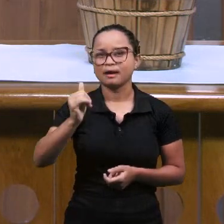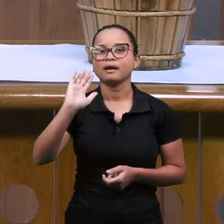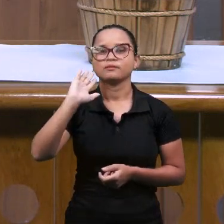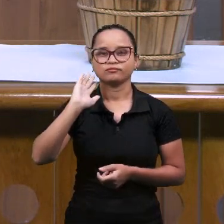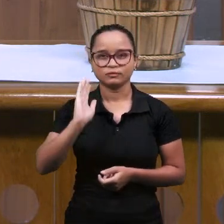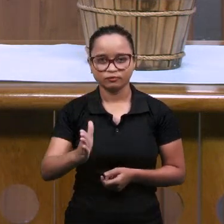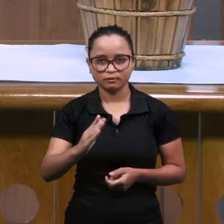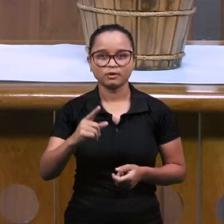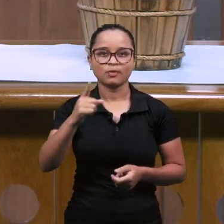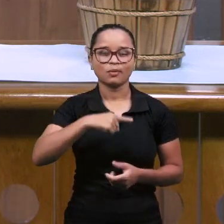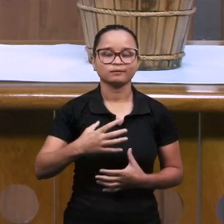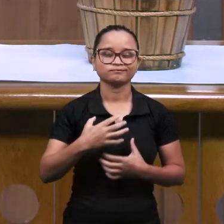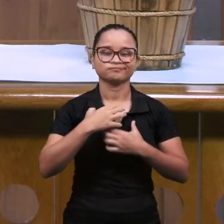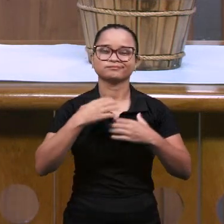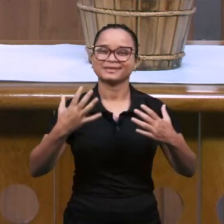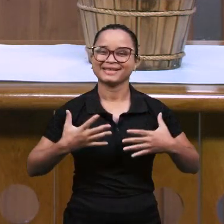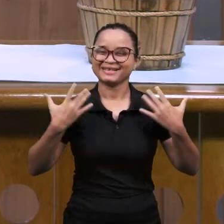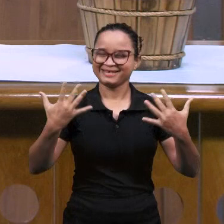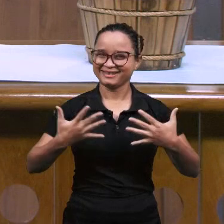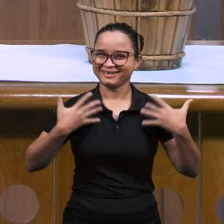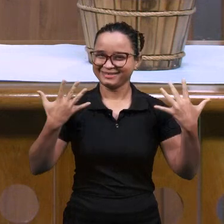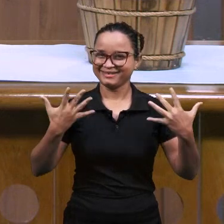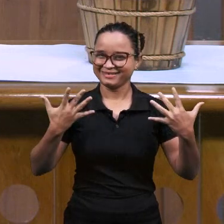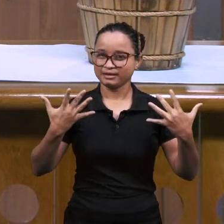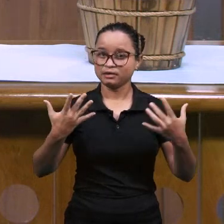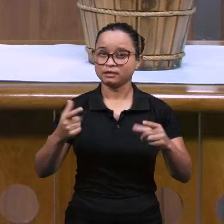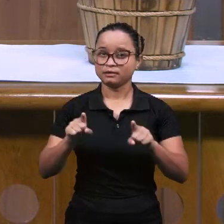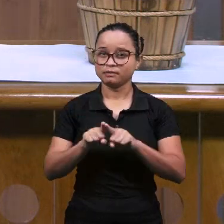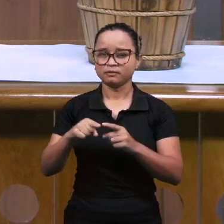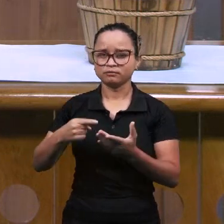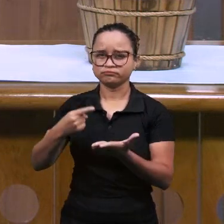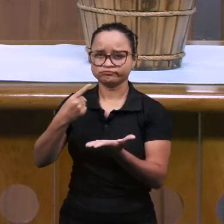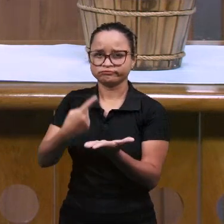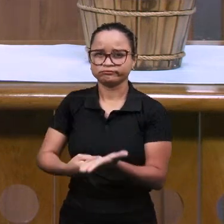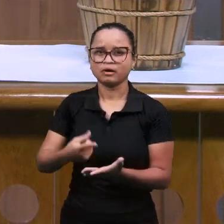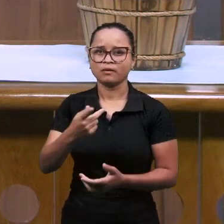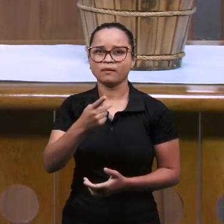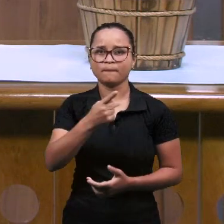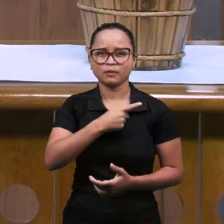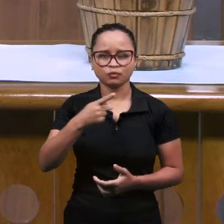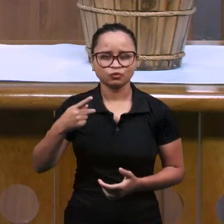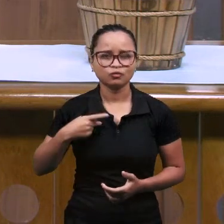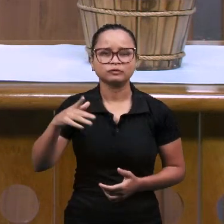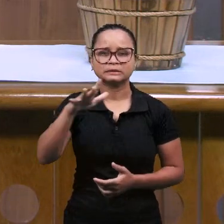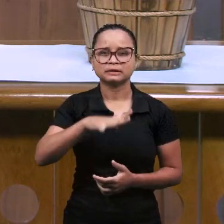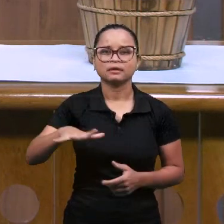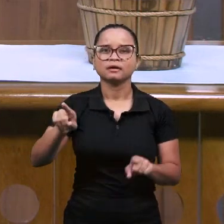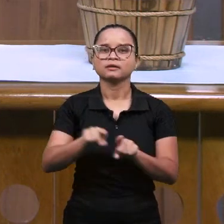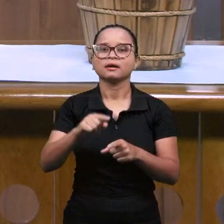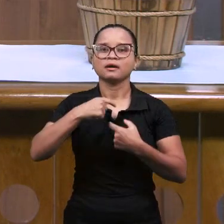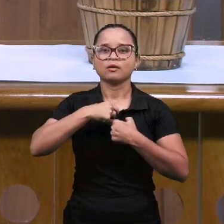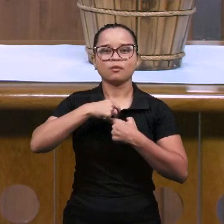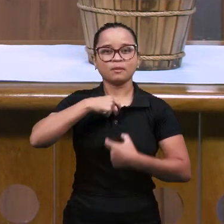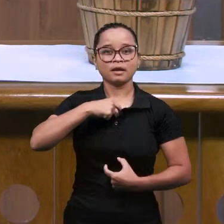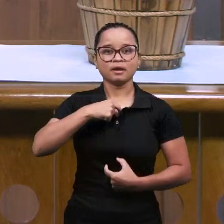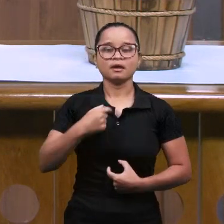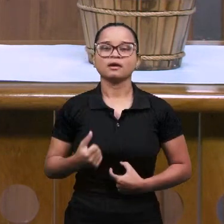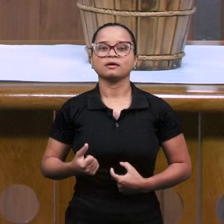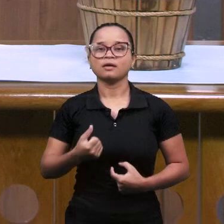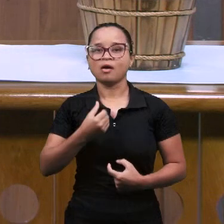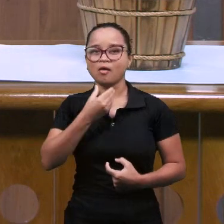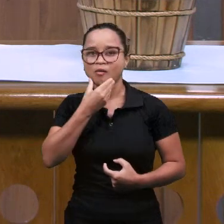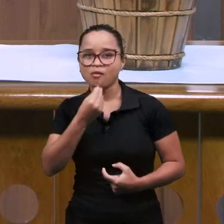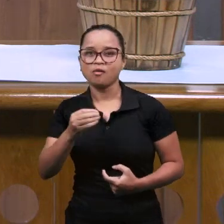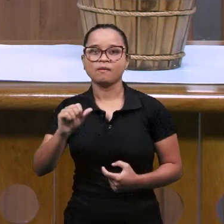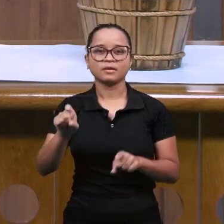joie et un engagement des pasteurs de manière générale, les ouvriers, pas seulement des frères et sœurs